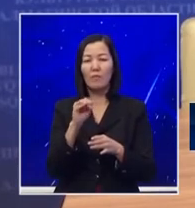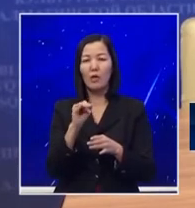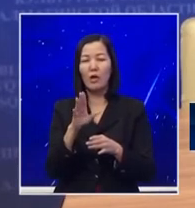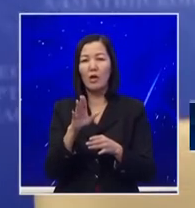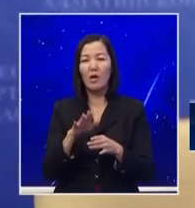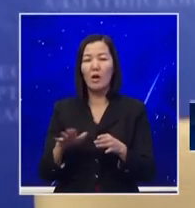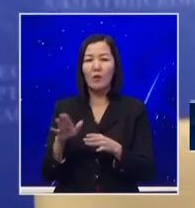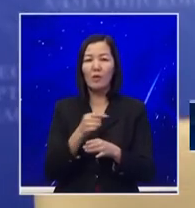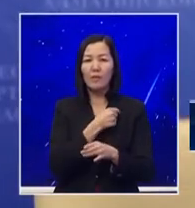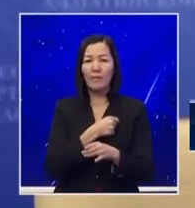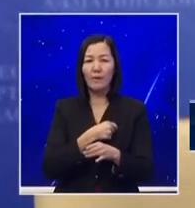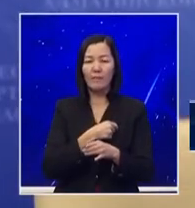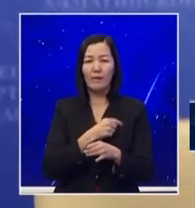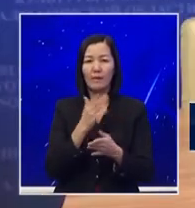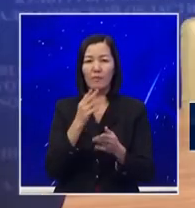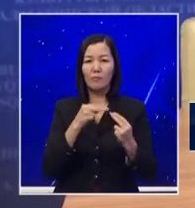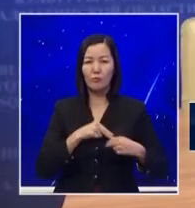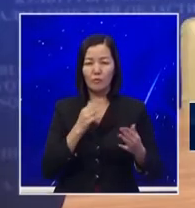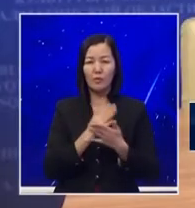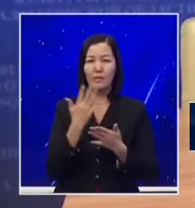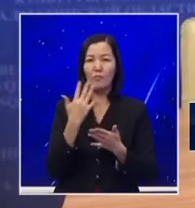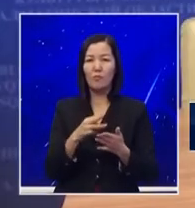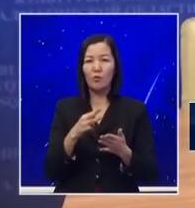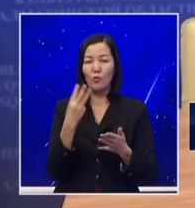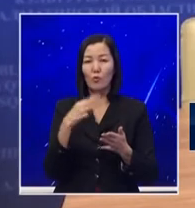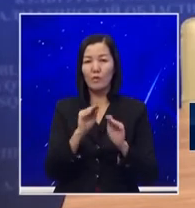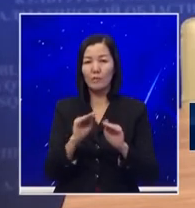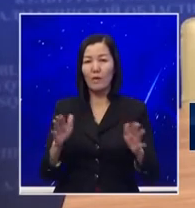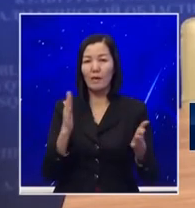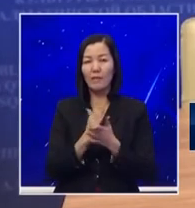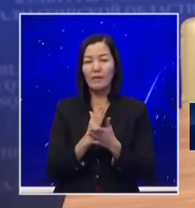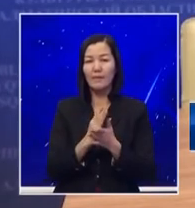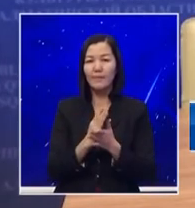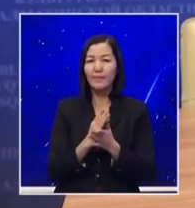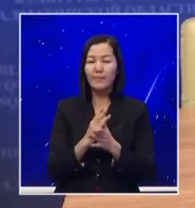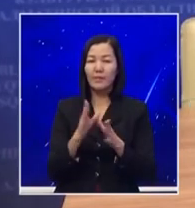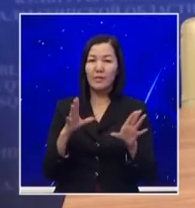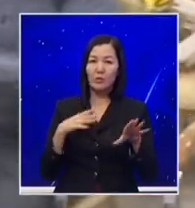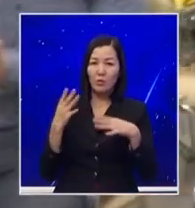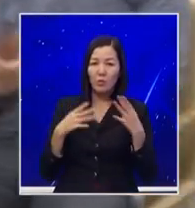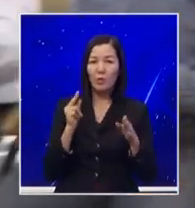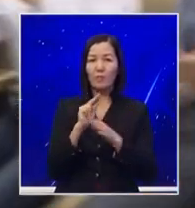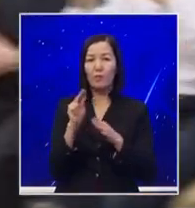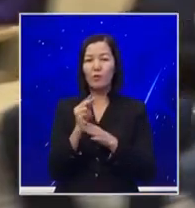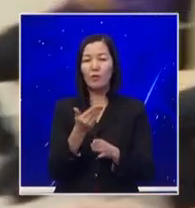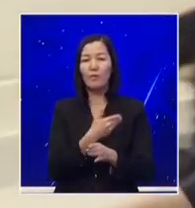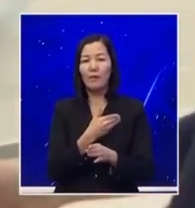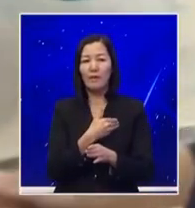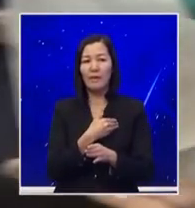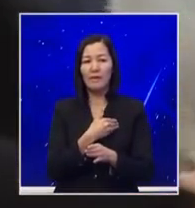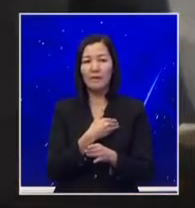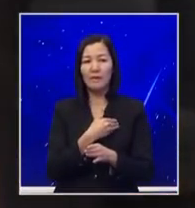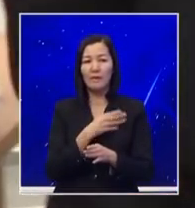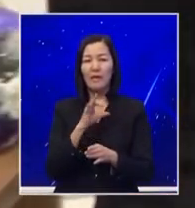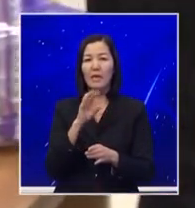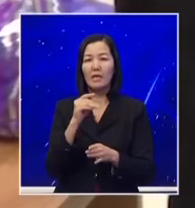бапкермін. 30-дай балам бар, примерно. Балаларды сол жетістікке, бейтке көтеру, сонда мақсатым бар. Еркежан Есім Жановаға